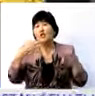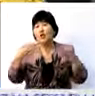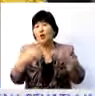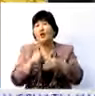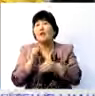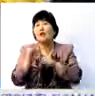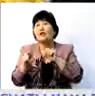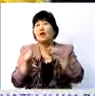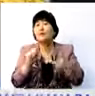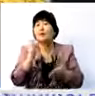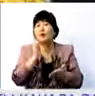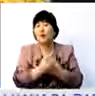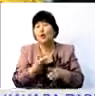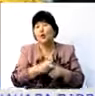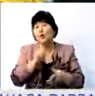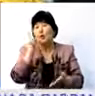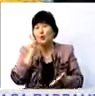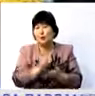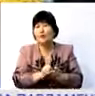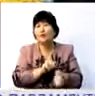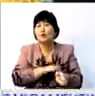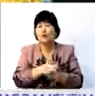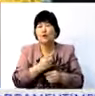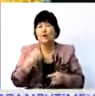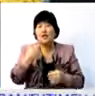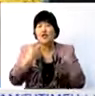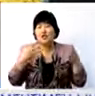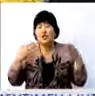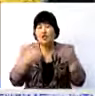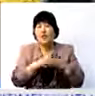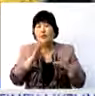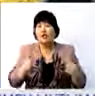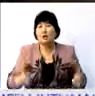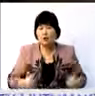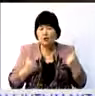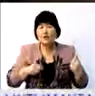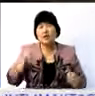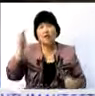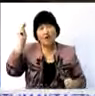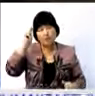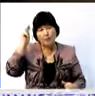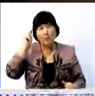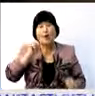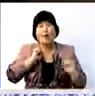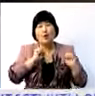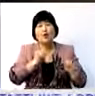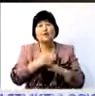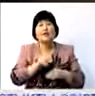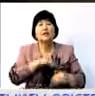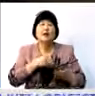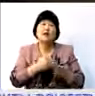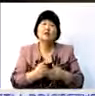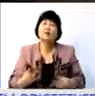тапсырмалар қойылды. Сол қойылған міндеттемелерді орындау үшін жеке құрам өз бар күш-жігерін, білімін қорғаныс саласында қызмет етіп өскен